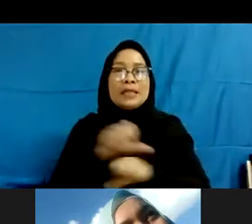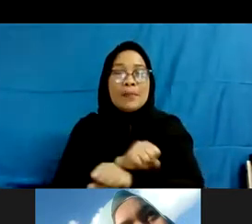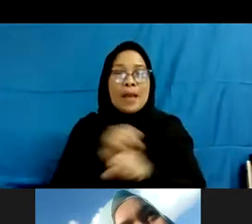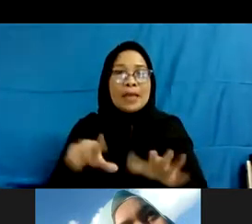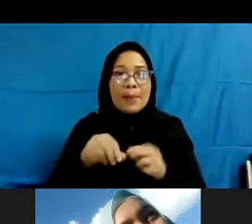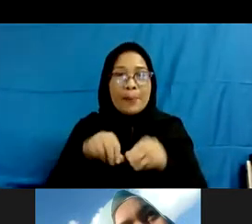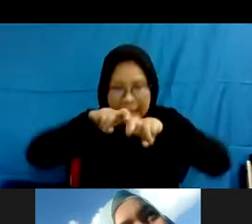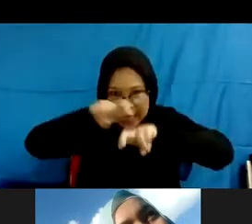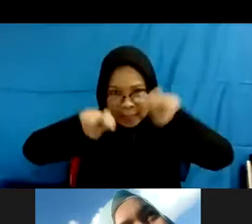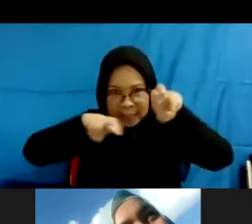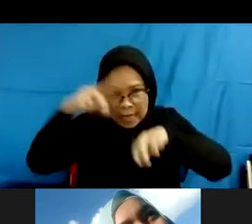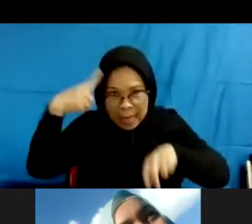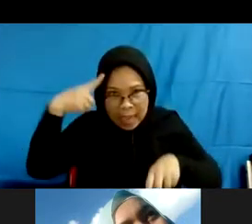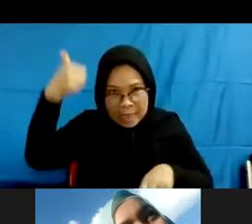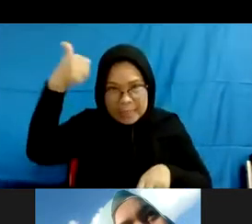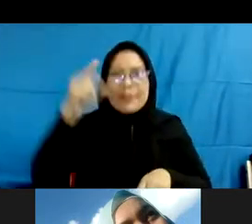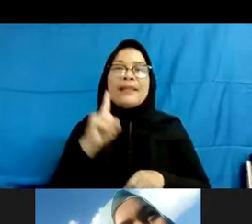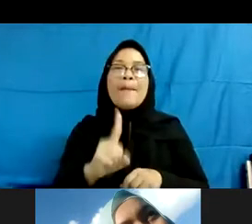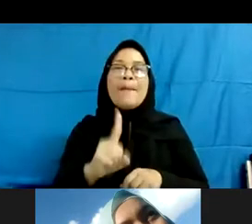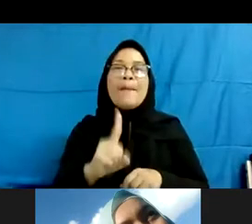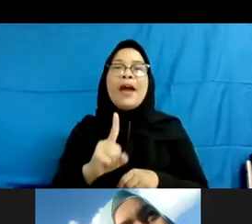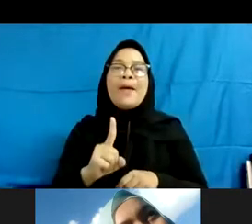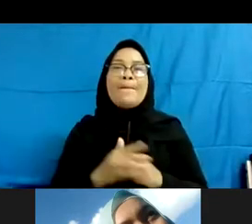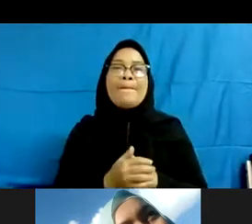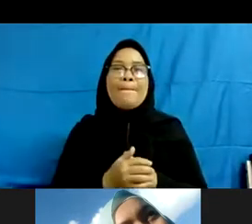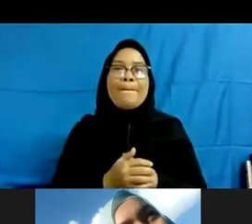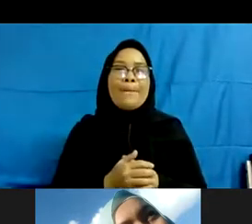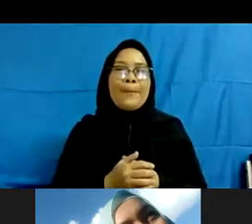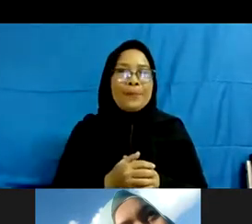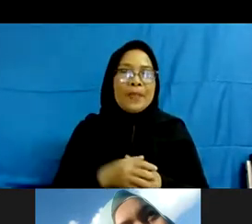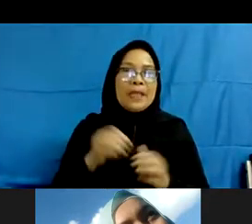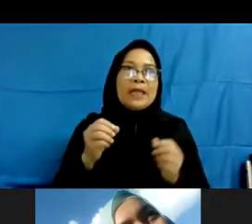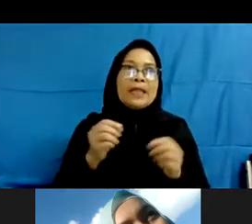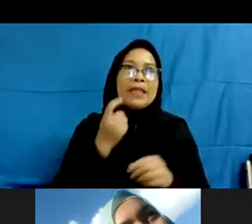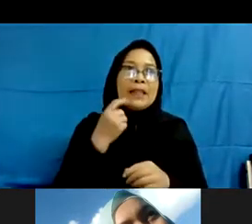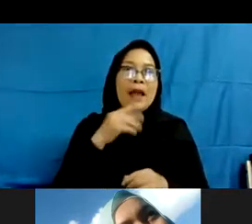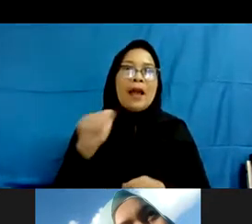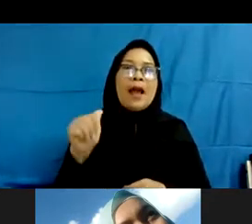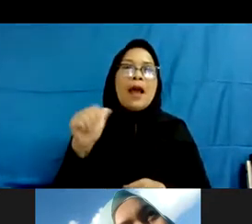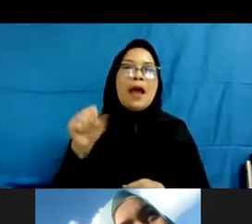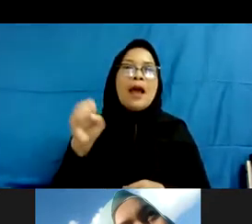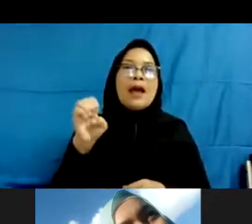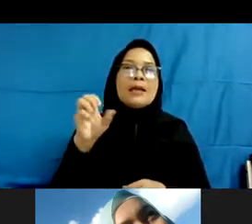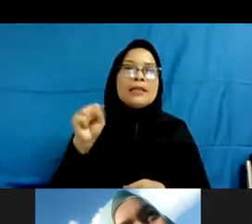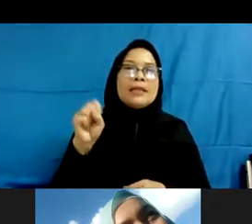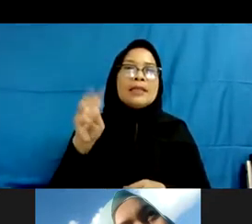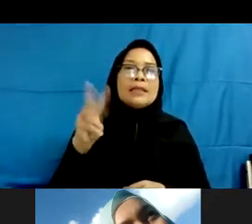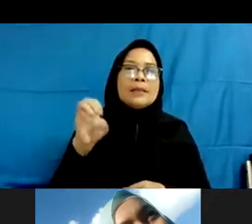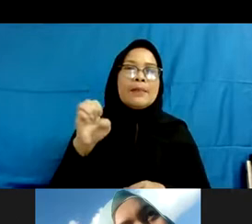di pusat asesmen dan pembelajaran. Jadi yang ngurusin asesmen dulunya ujian nasional sekarang ganti